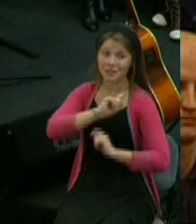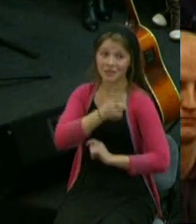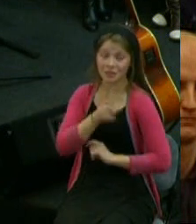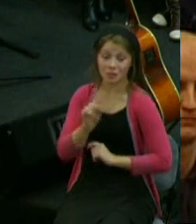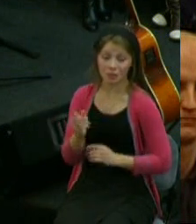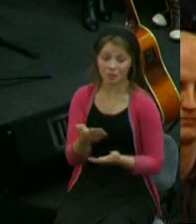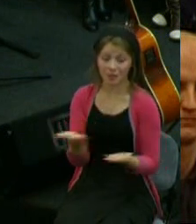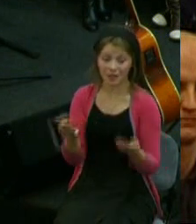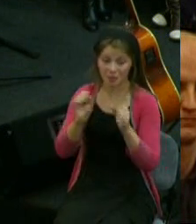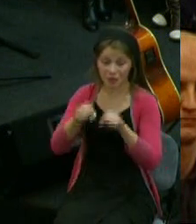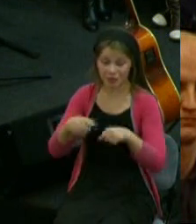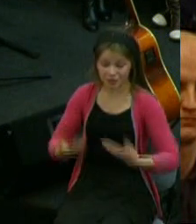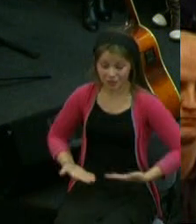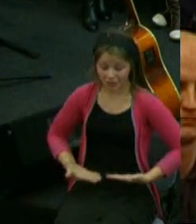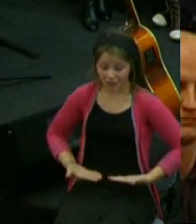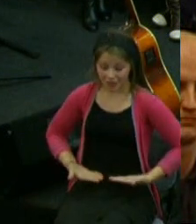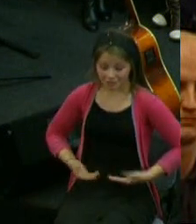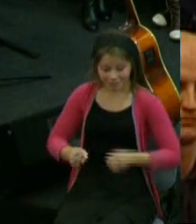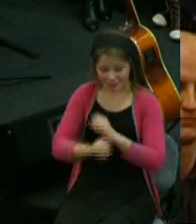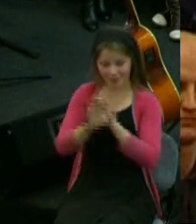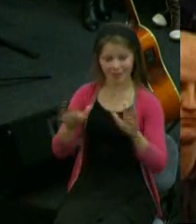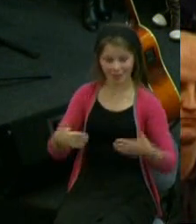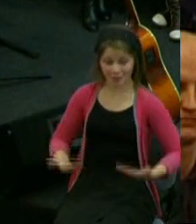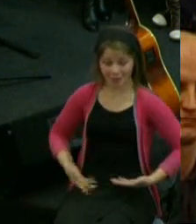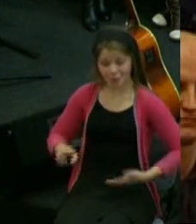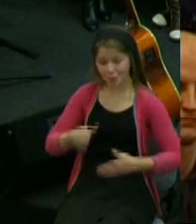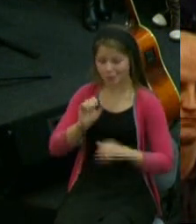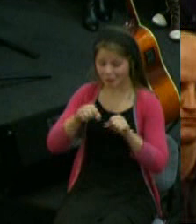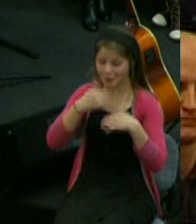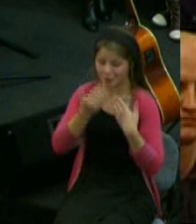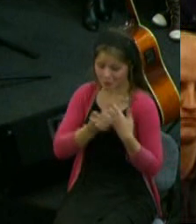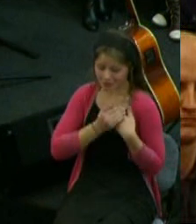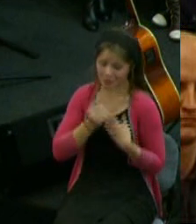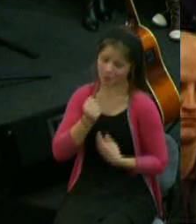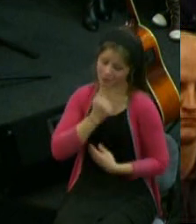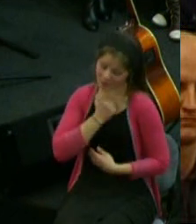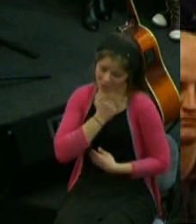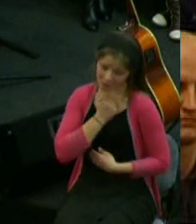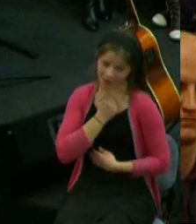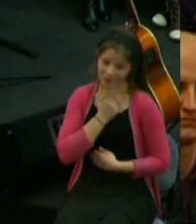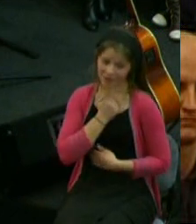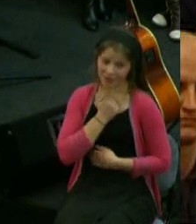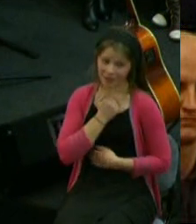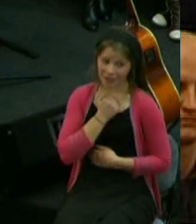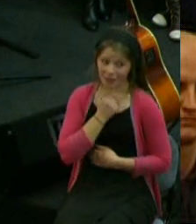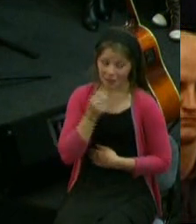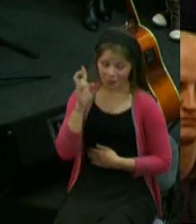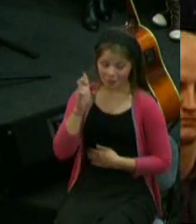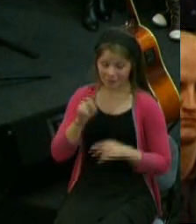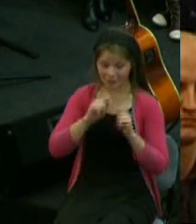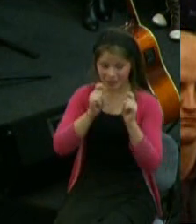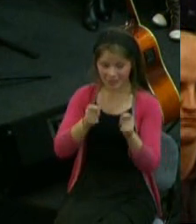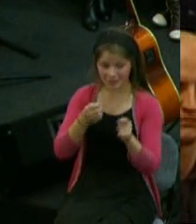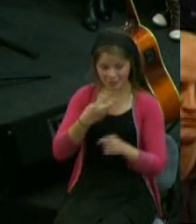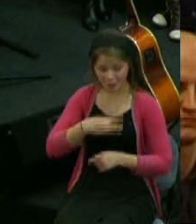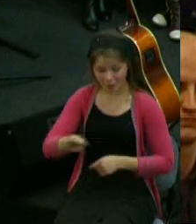Дасть сили, щоб ми могли жити святим життям. Він дасть сили, щоб ми могли любити, щоб ми були сострадательними. Він дасть нам в ті